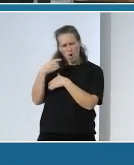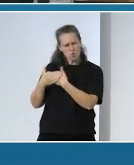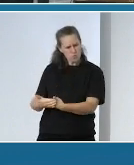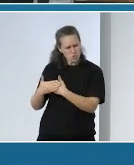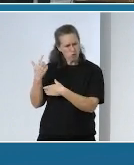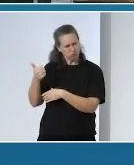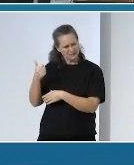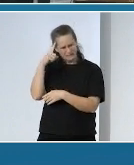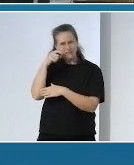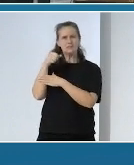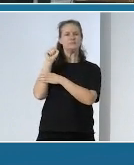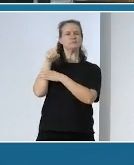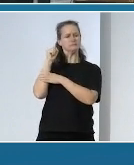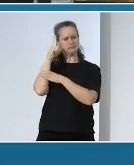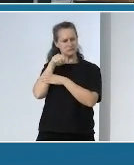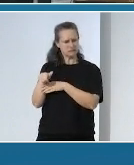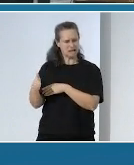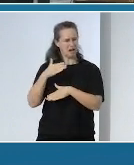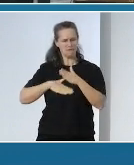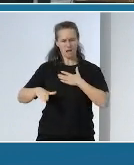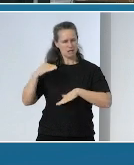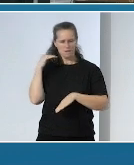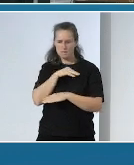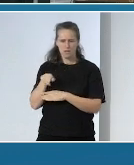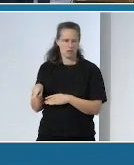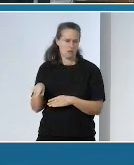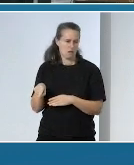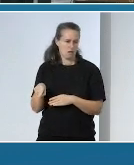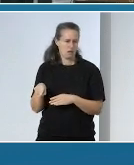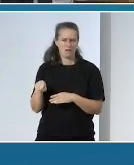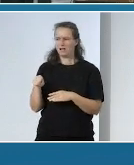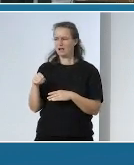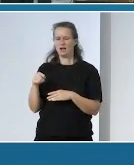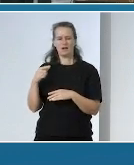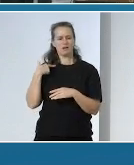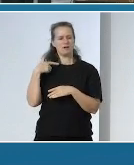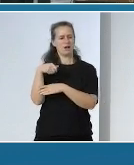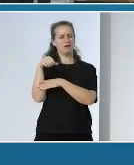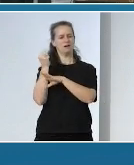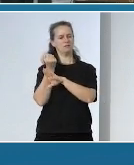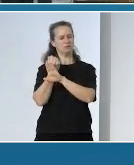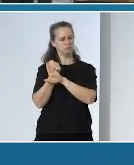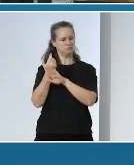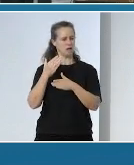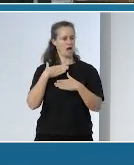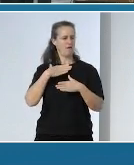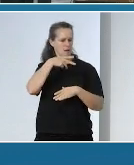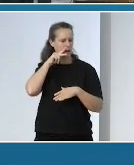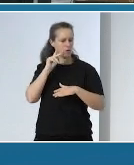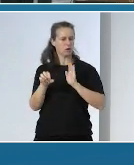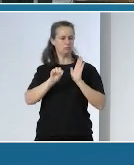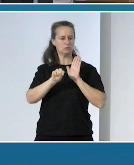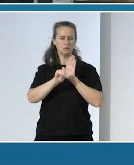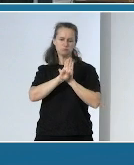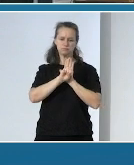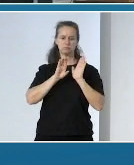à la tenir. Elle se fatigue très vite. Alors elle se met un petit coup contre le dos contre ses parents. Et